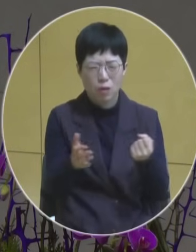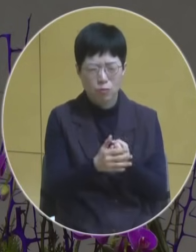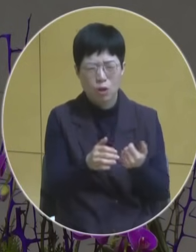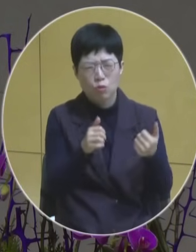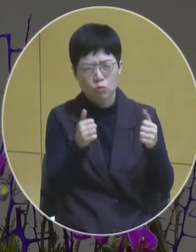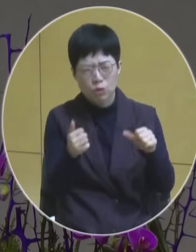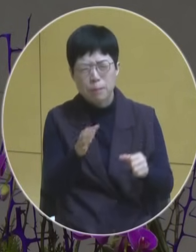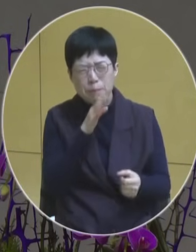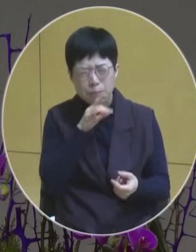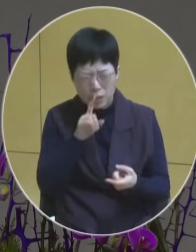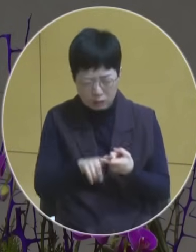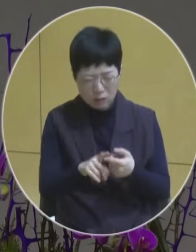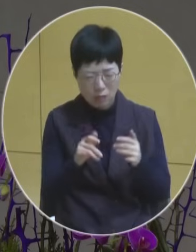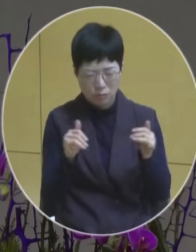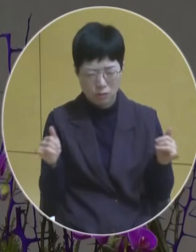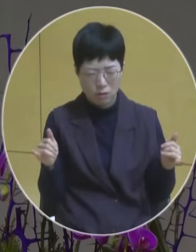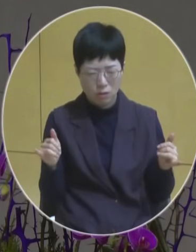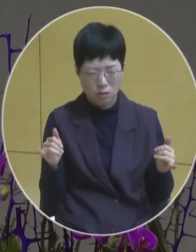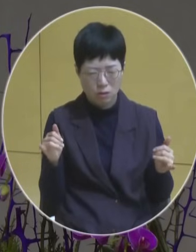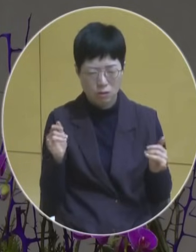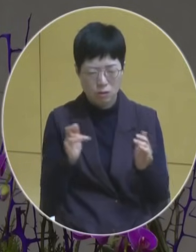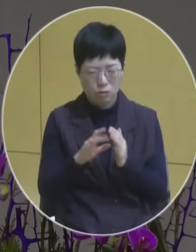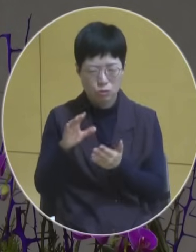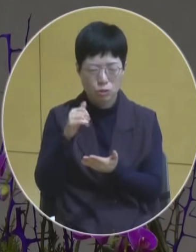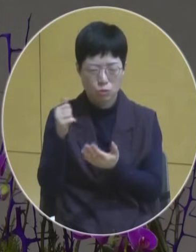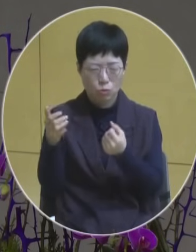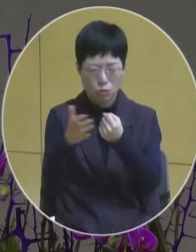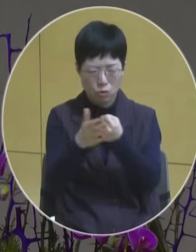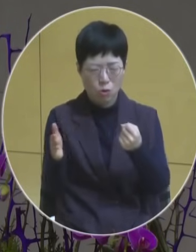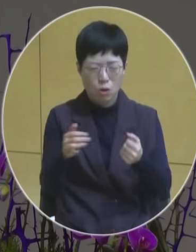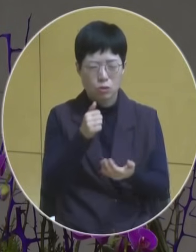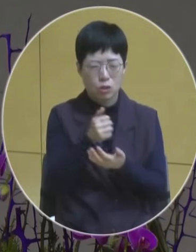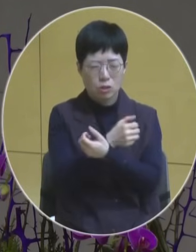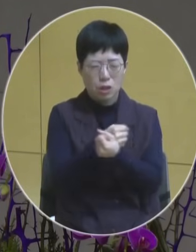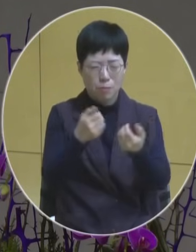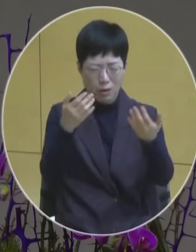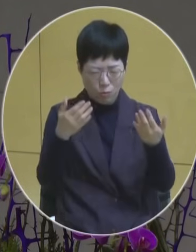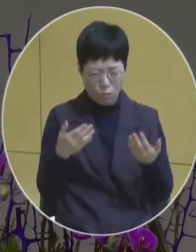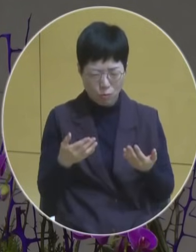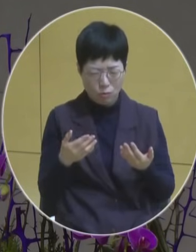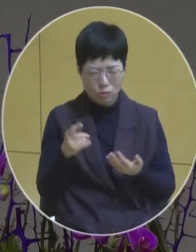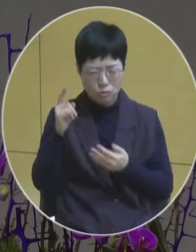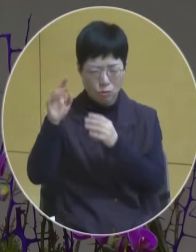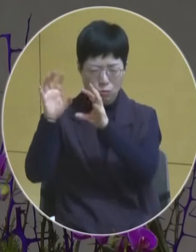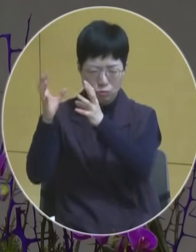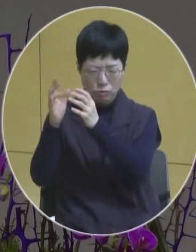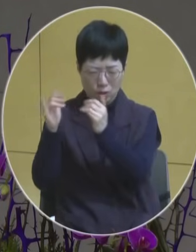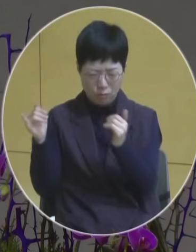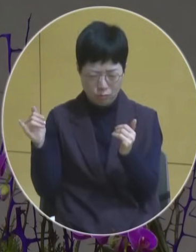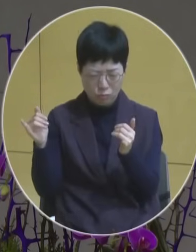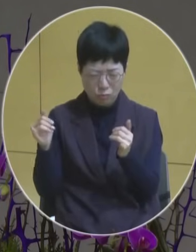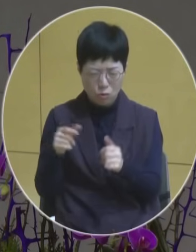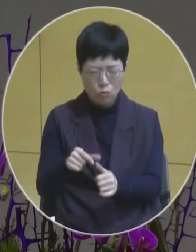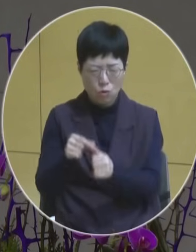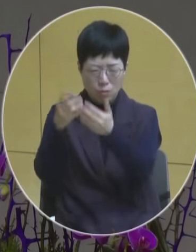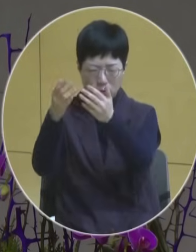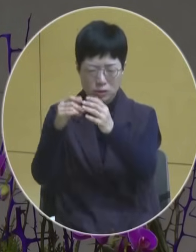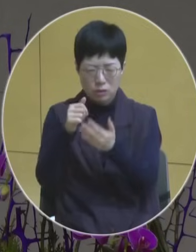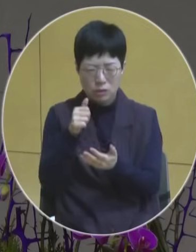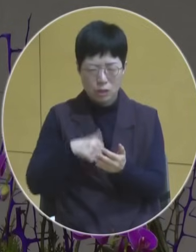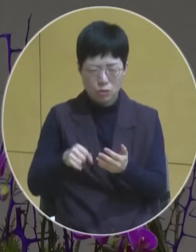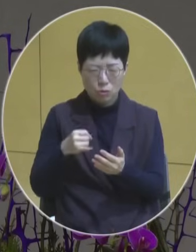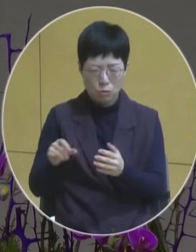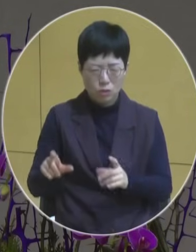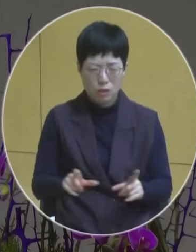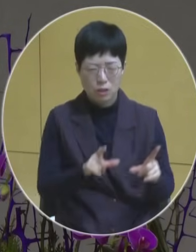없는 인생들을 예수 그리스도를 통하여 죄사함을 받게 하시어 천국 백성으로 구원받은 자녀로 살게